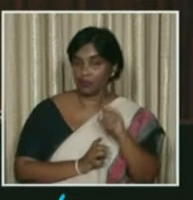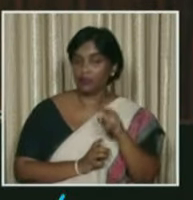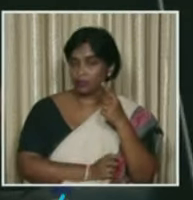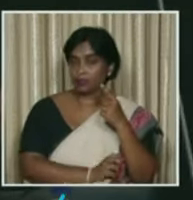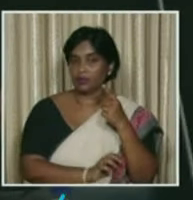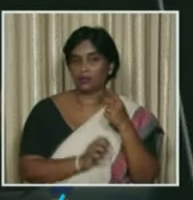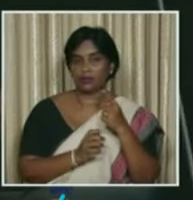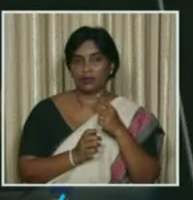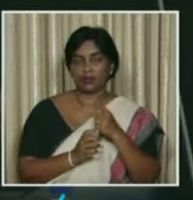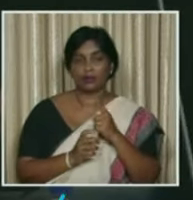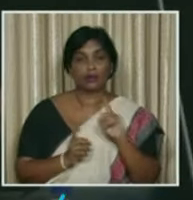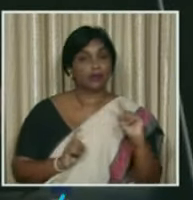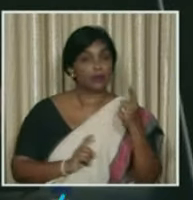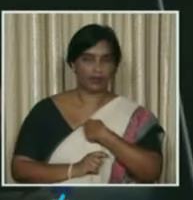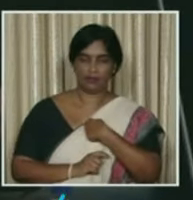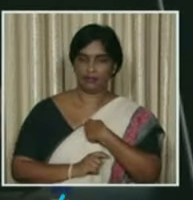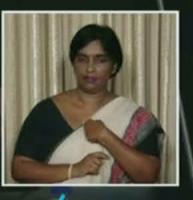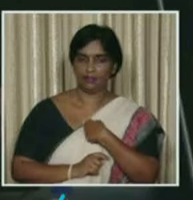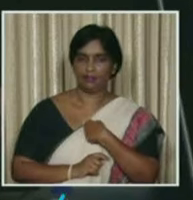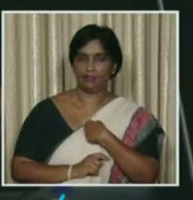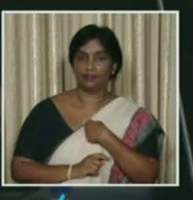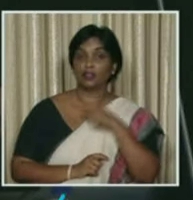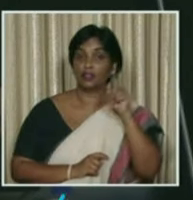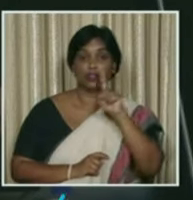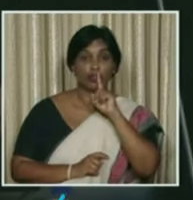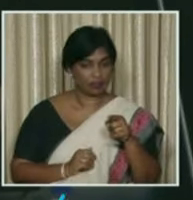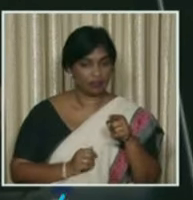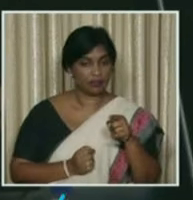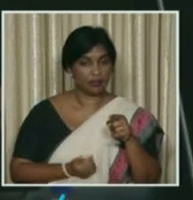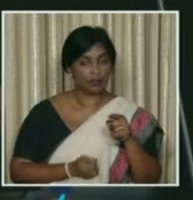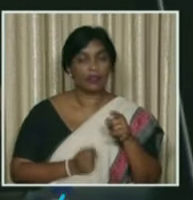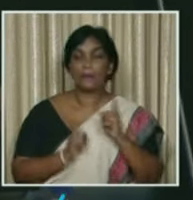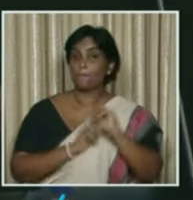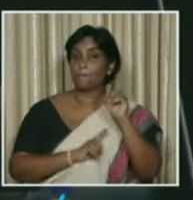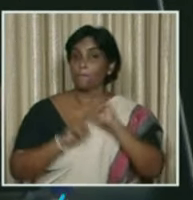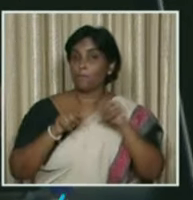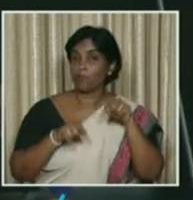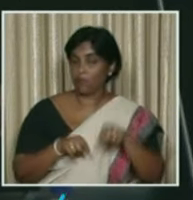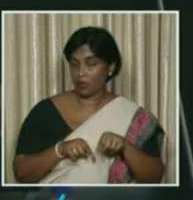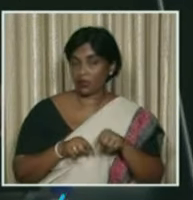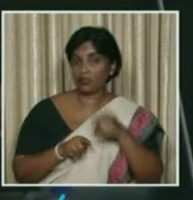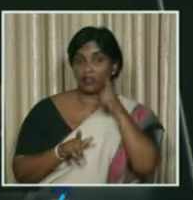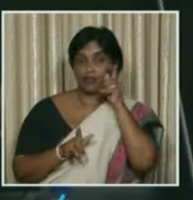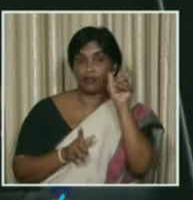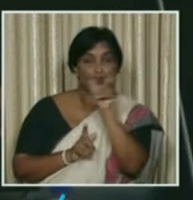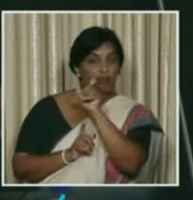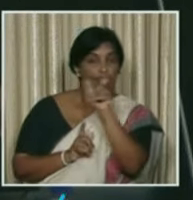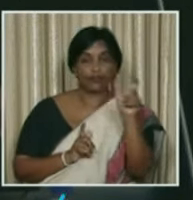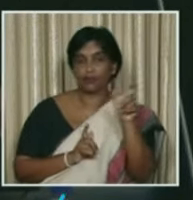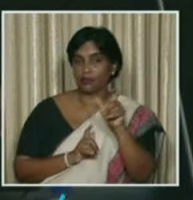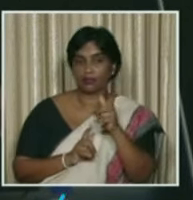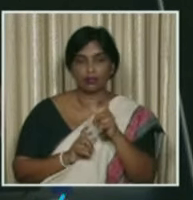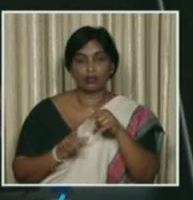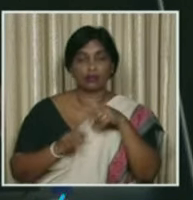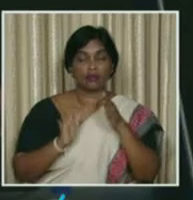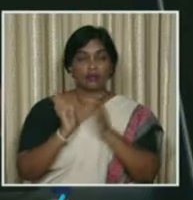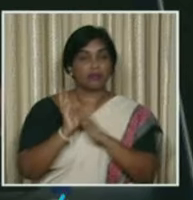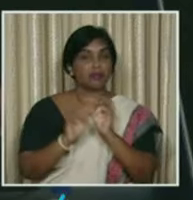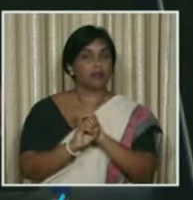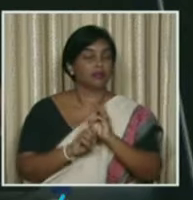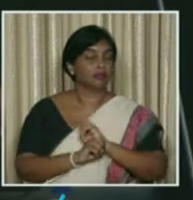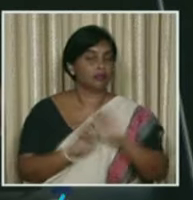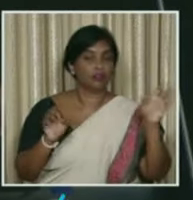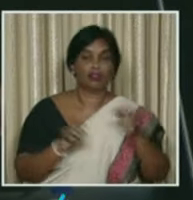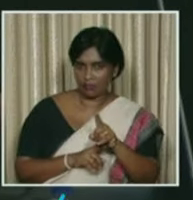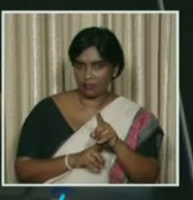මුලින්ම නියෝගය දුන්නේ මට. ඔබතුමා කව මීට පස්සේ පාර්ලිමේන්තුව තුළ වීඩියෝ ගත කිරීම සහ සමාජ මාධ්‍ය තුළට මුදා